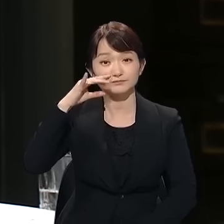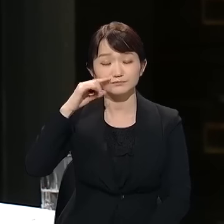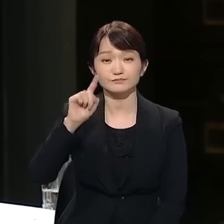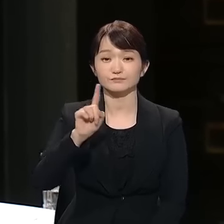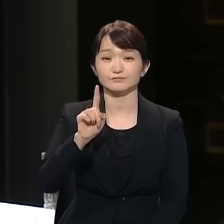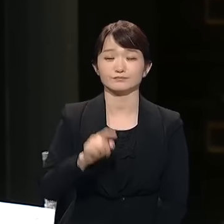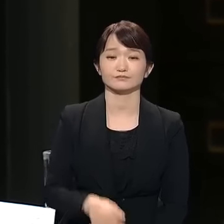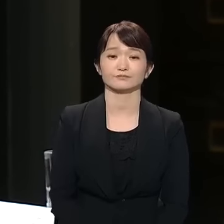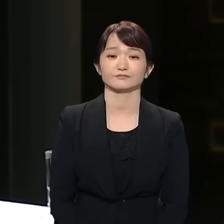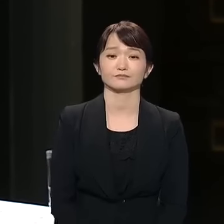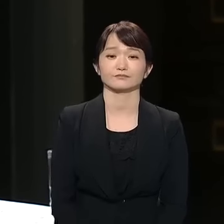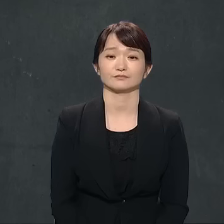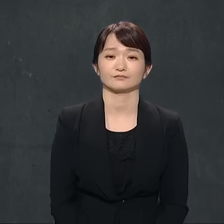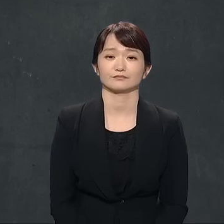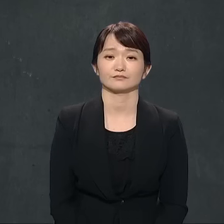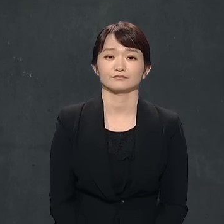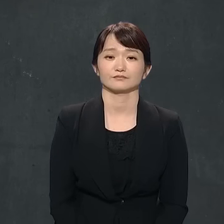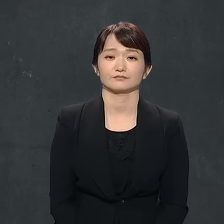궁금증